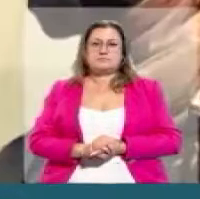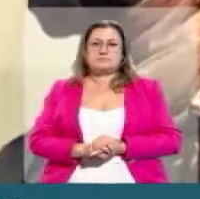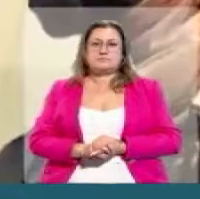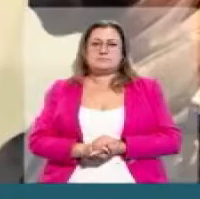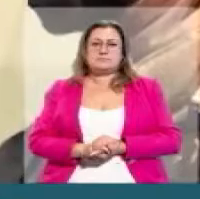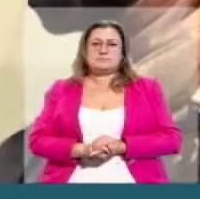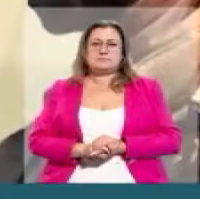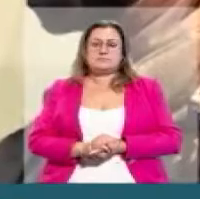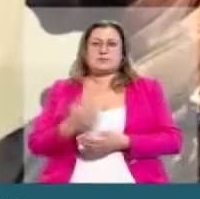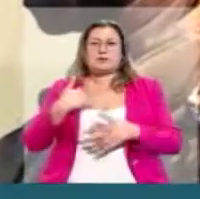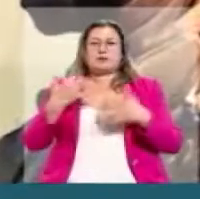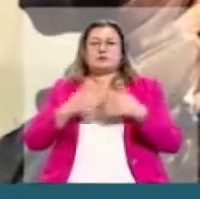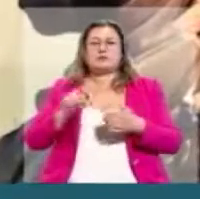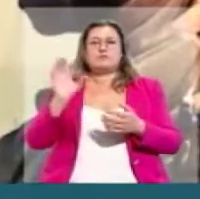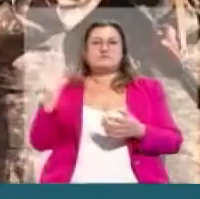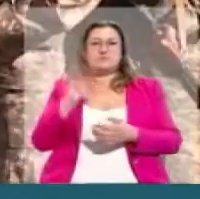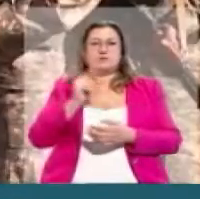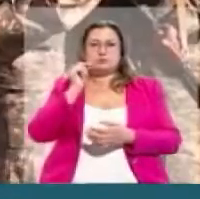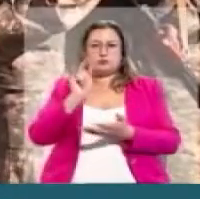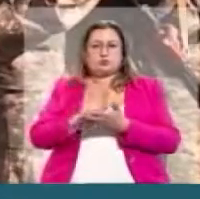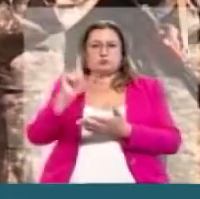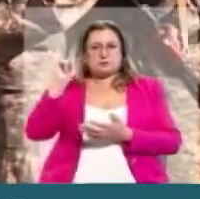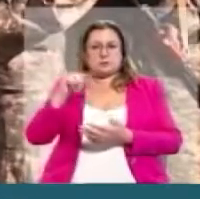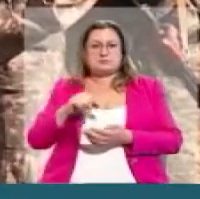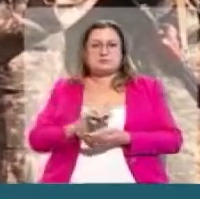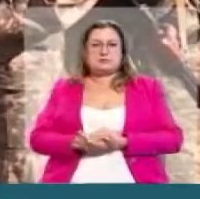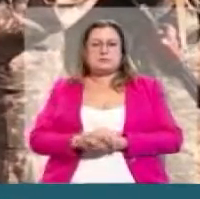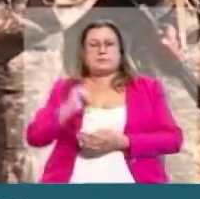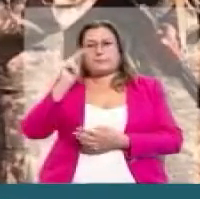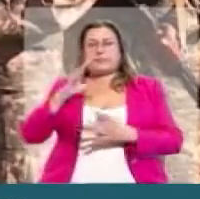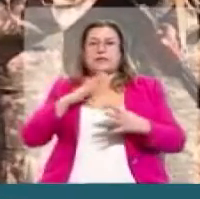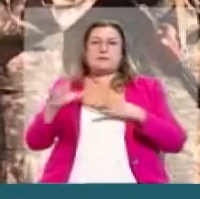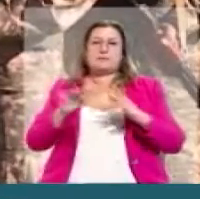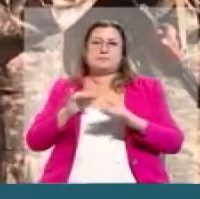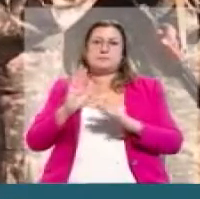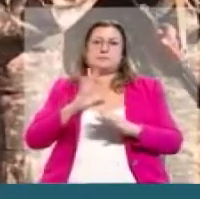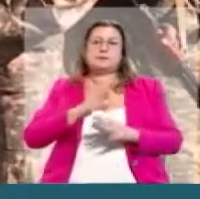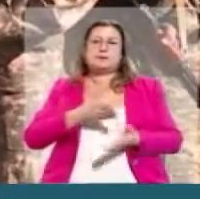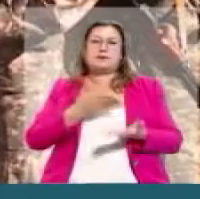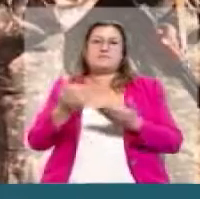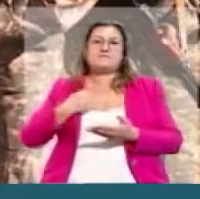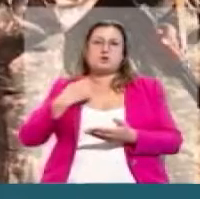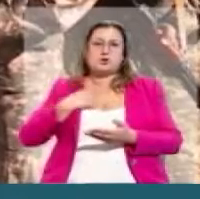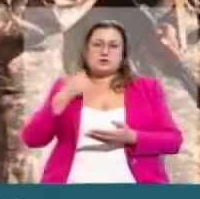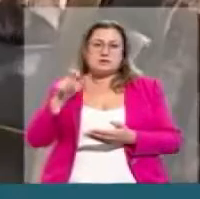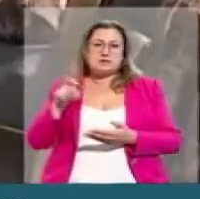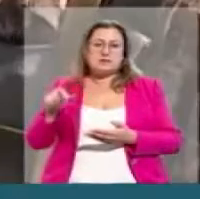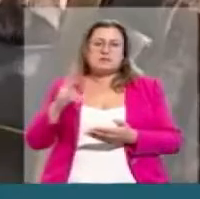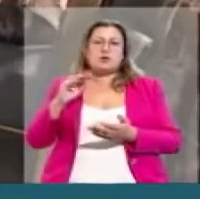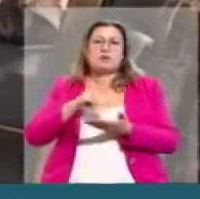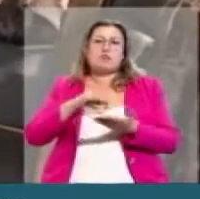қорғаймыз. Оқу-жаттығу шараларына Қостанай облысынан аумақтық қорғаныс құрамында есепте тұрған әскери міндеттілер